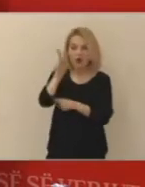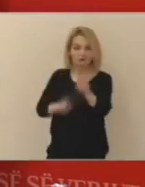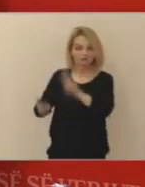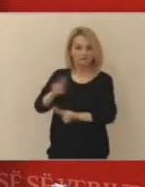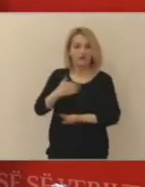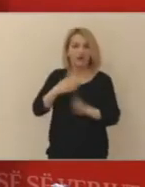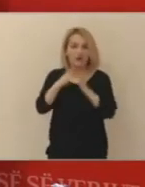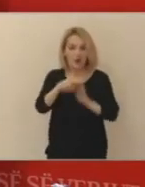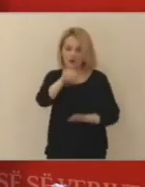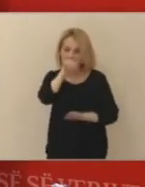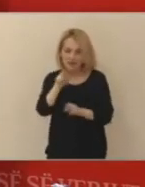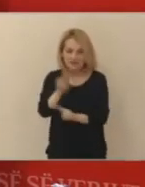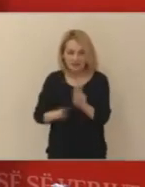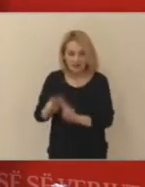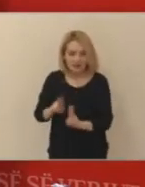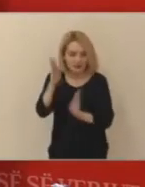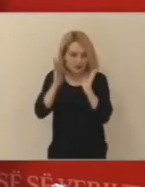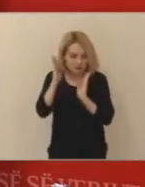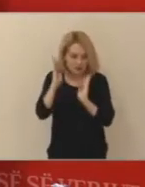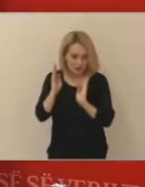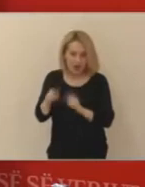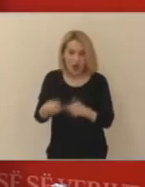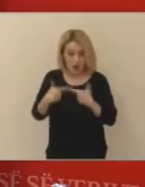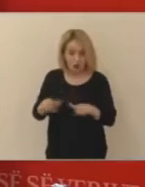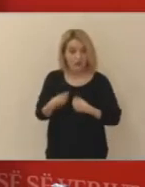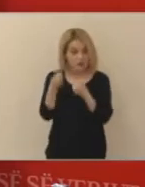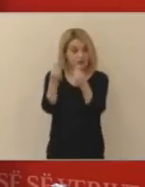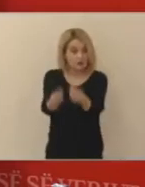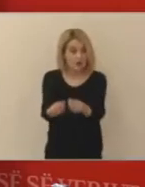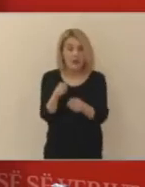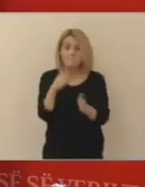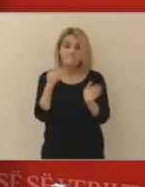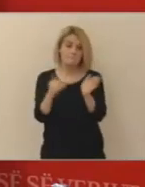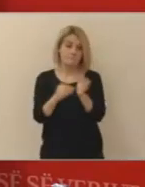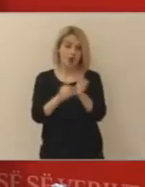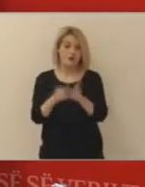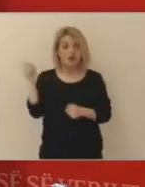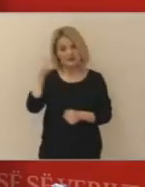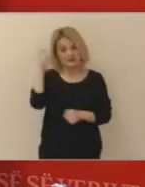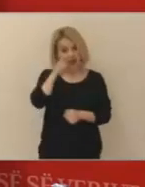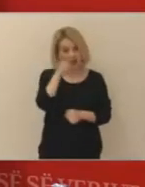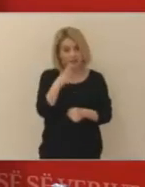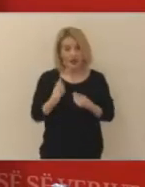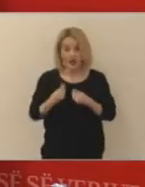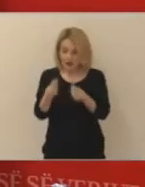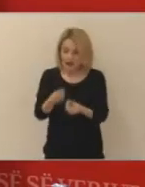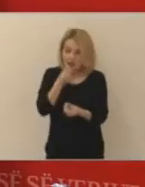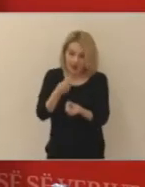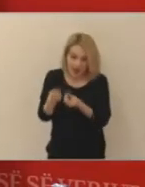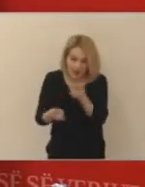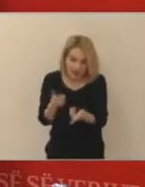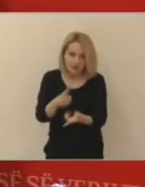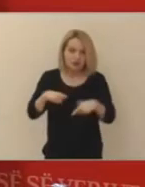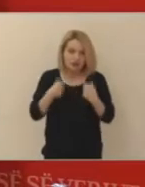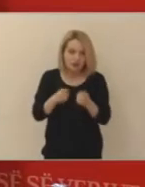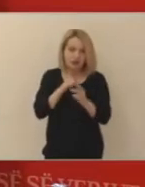домашни меленици и овие дозволи ќе ги издаваме затоа што имаат потреба за секојдневно давање на храна на животните кои